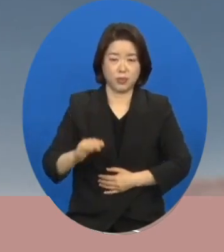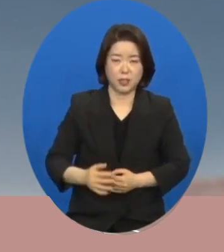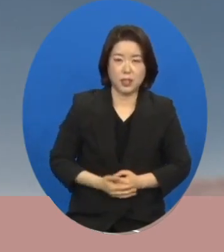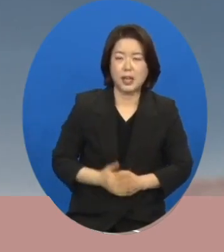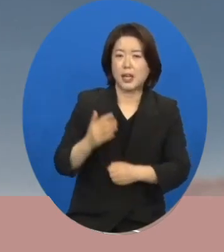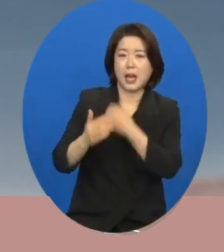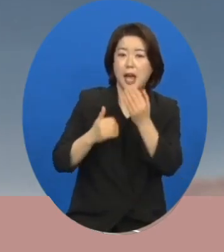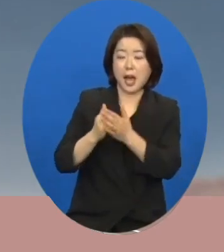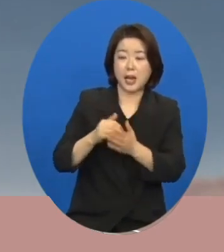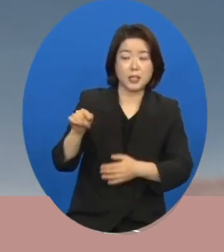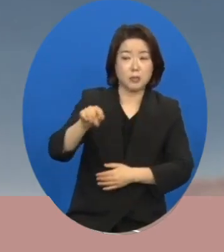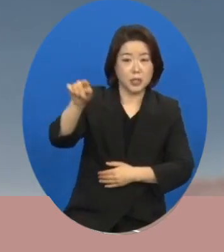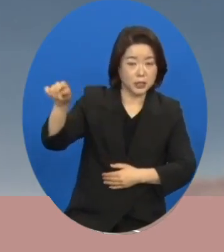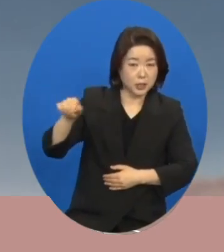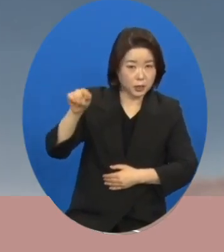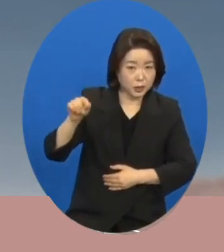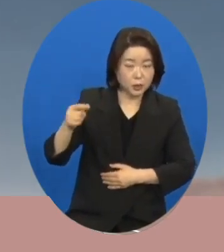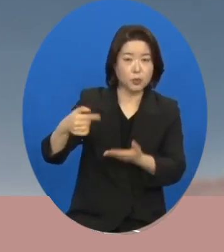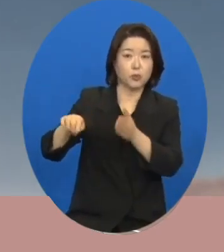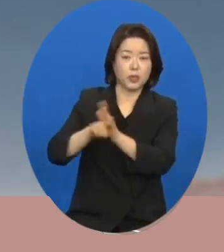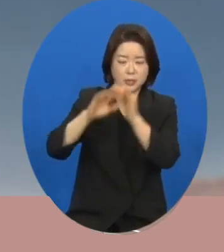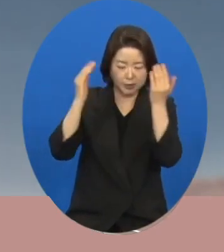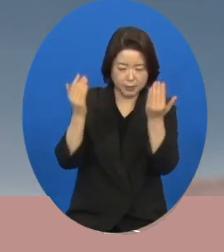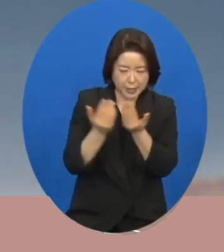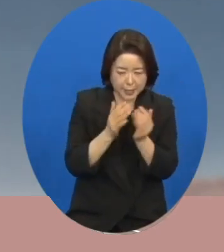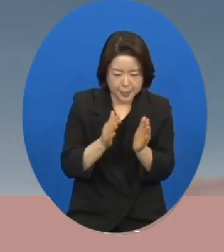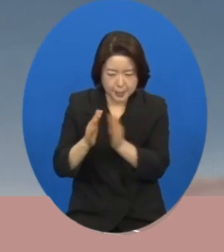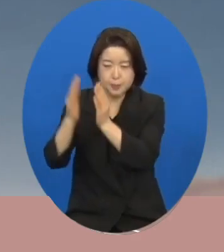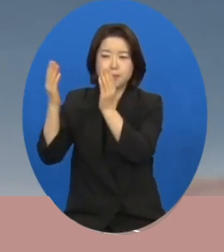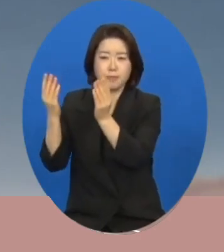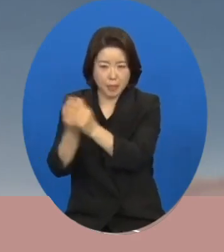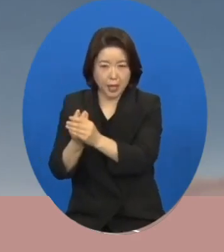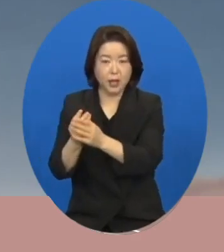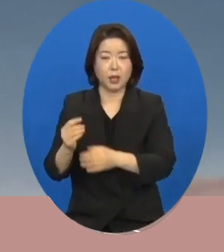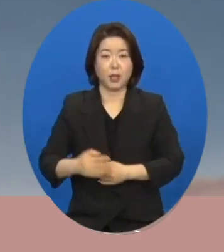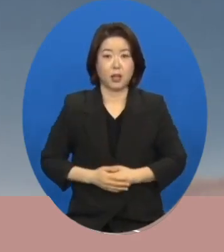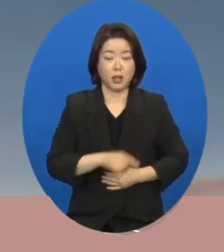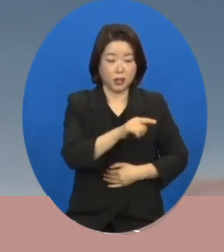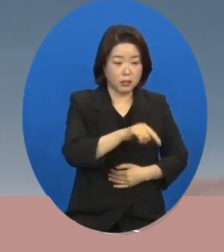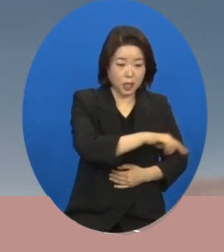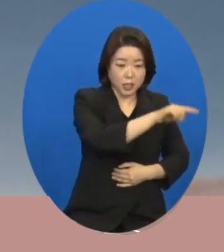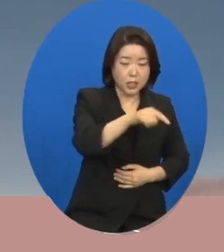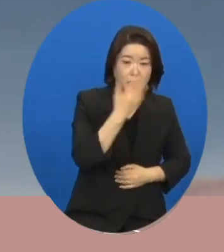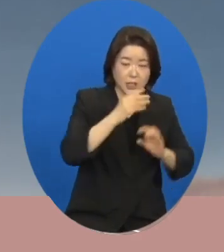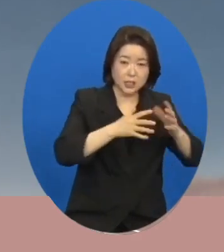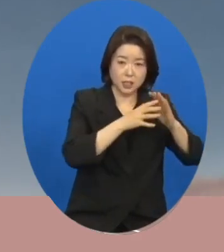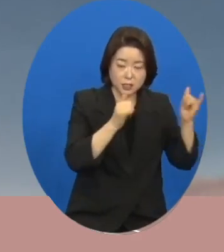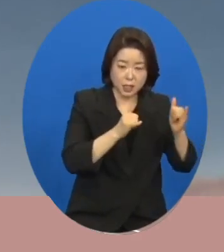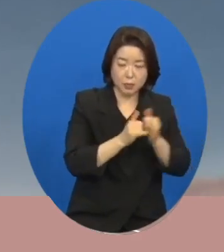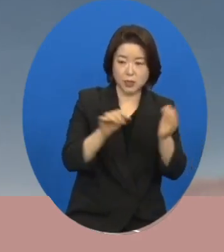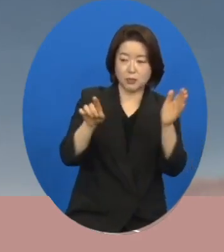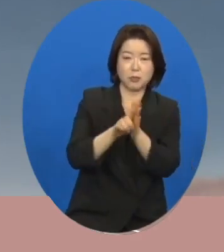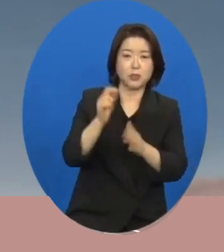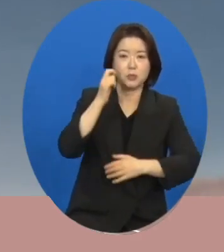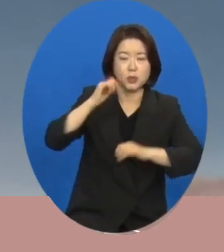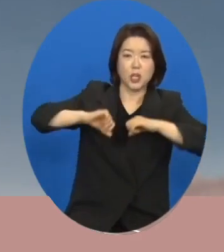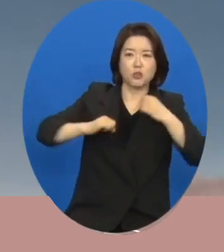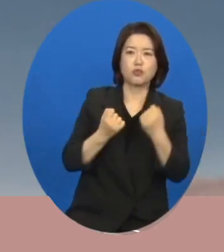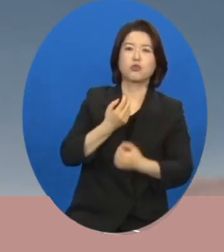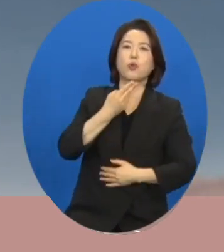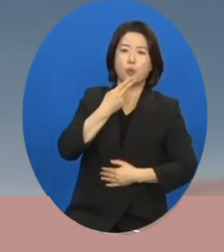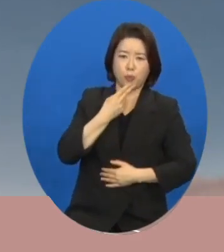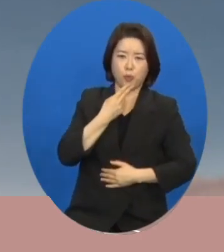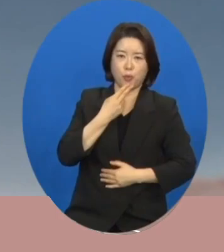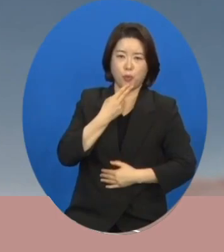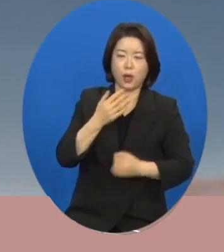그들을 위해서 다 마련해 주셨어요 그런데 그들이 믿지 못하고 순종하지 못해서 단 갈렙과